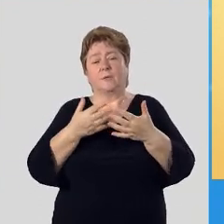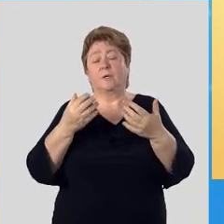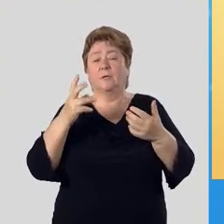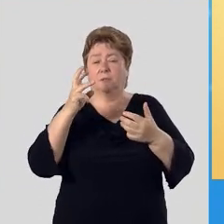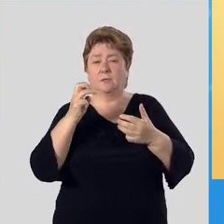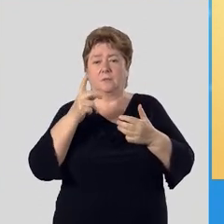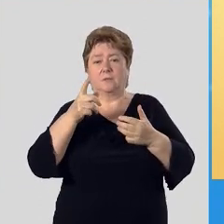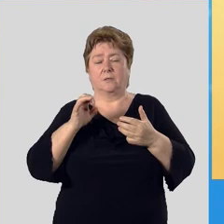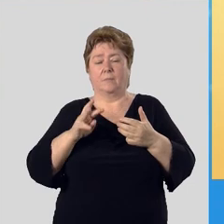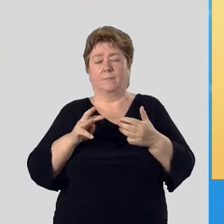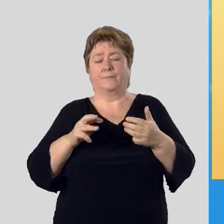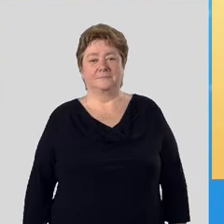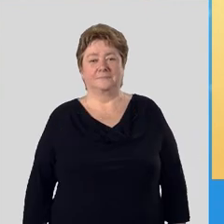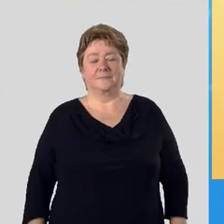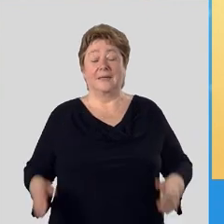300 грамм.